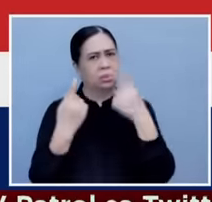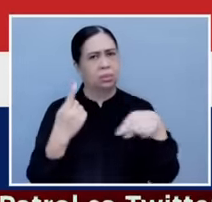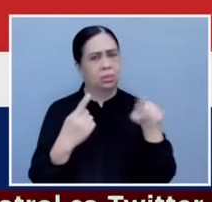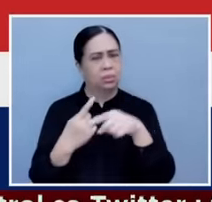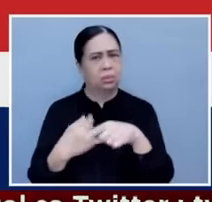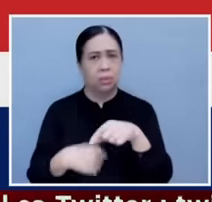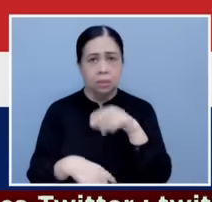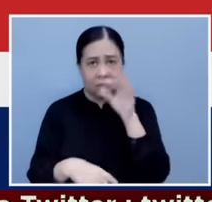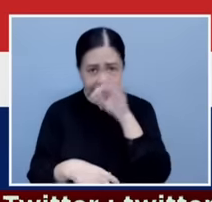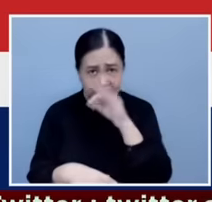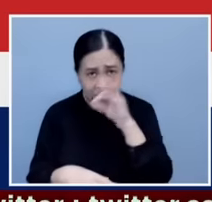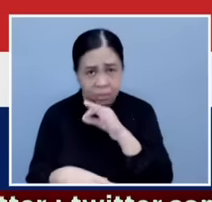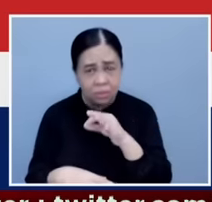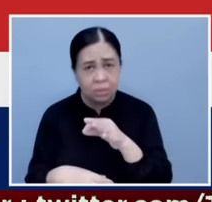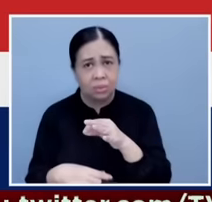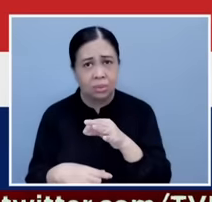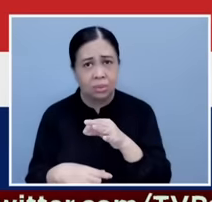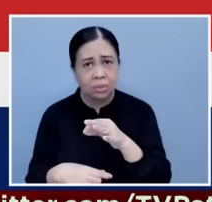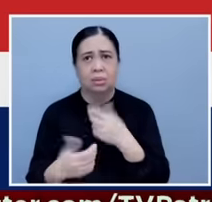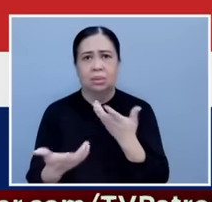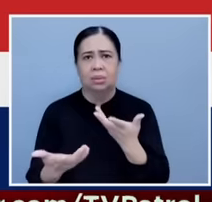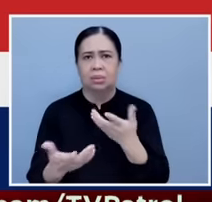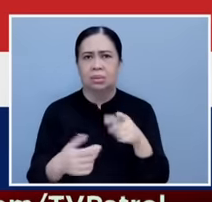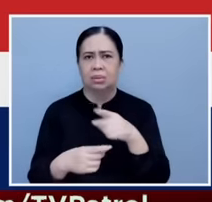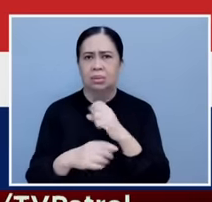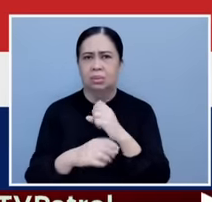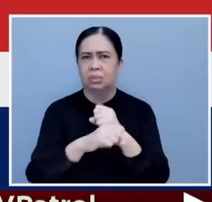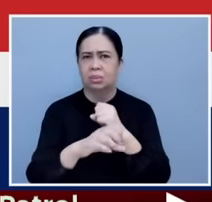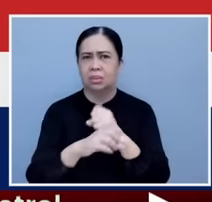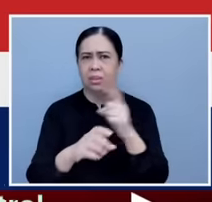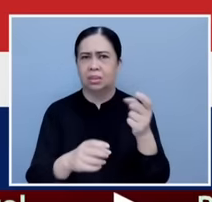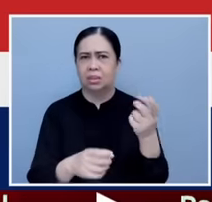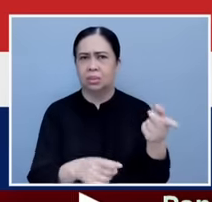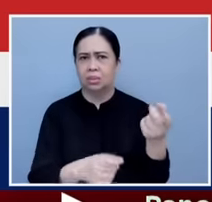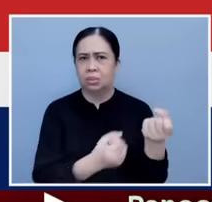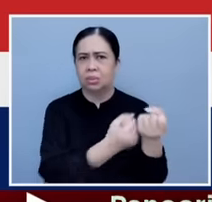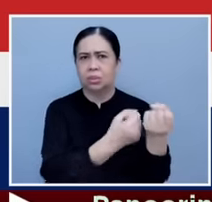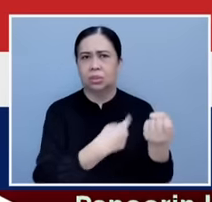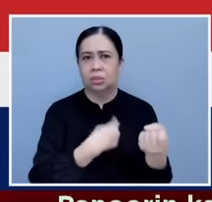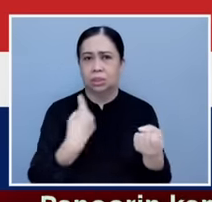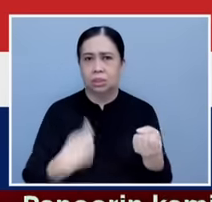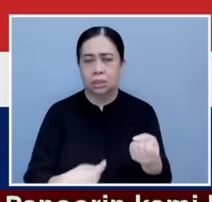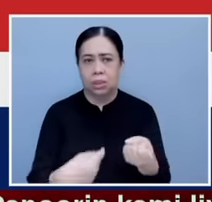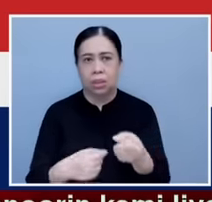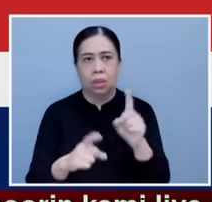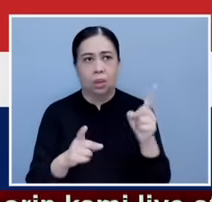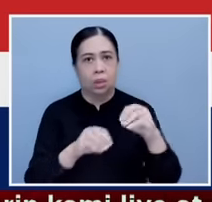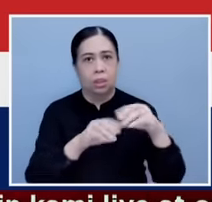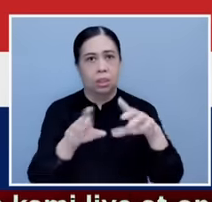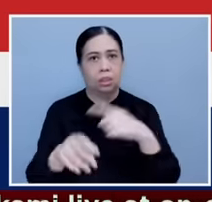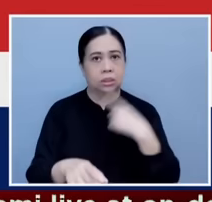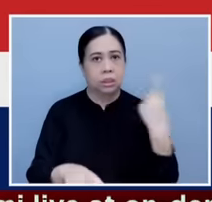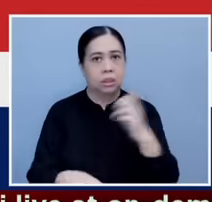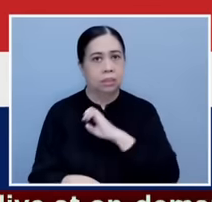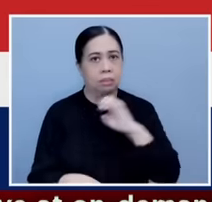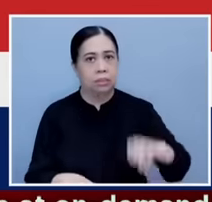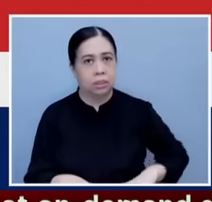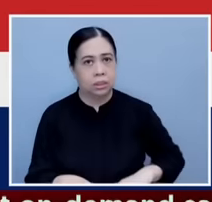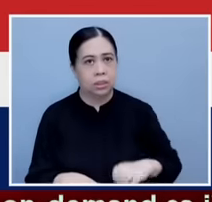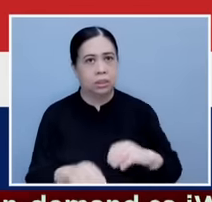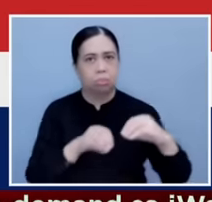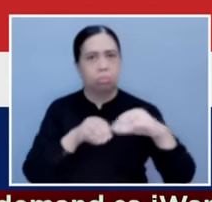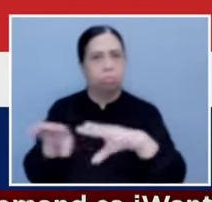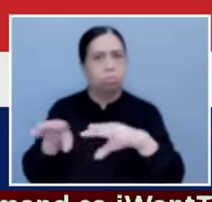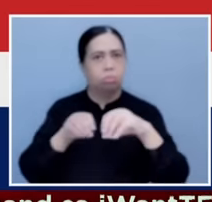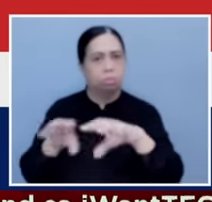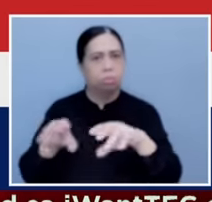Filipino mouthpieces or propagandists ng China is kung anong ilabas ng Chinese embassy, ilalabas nila